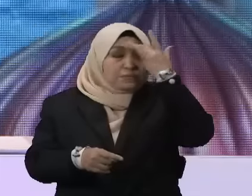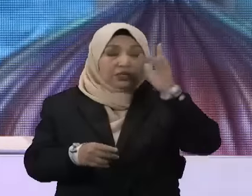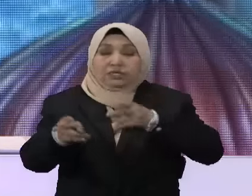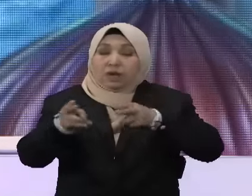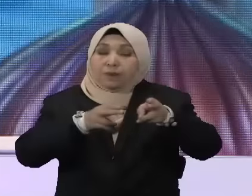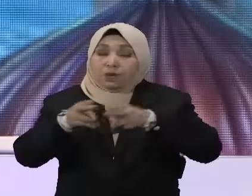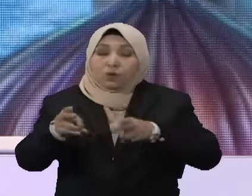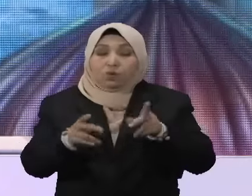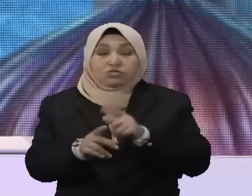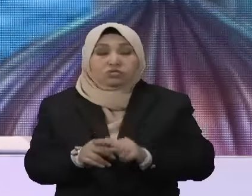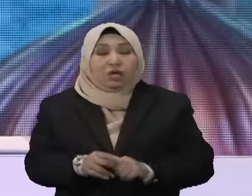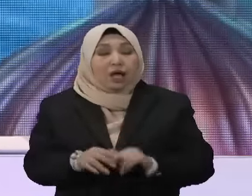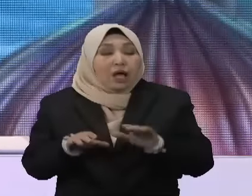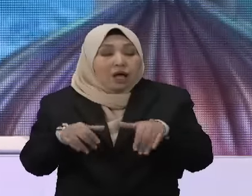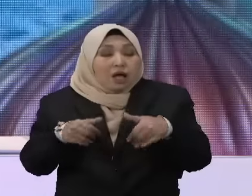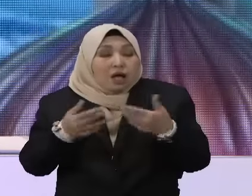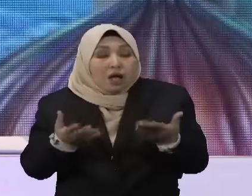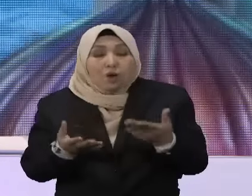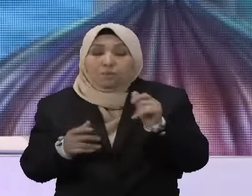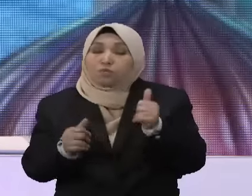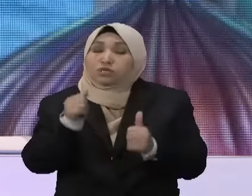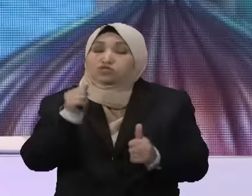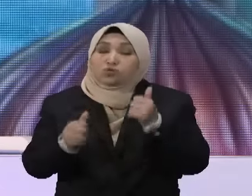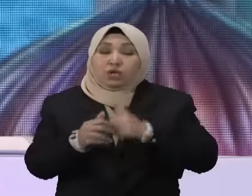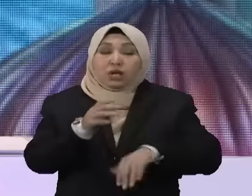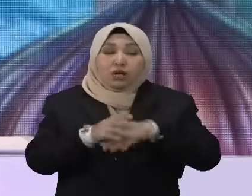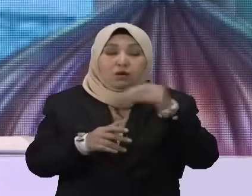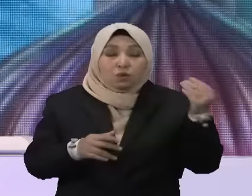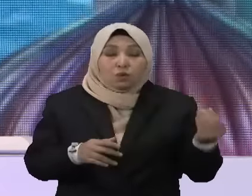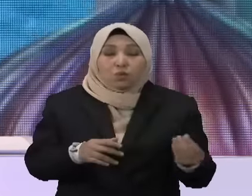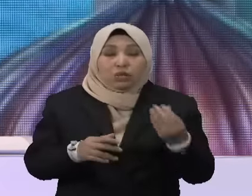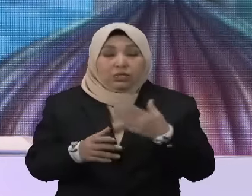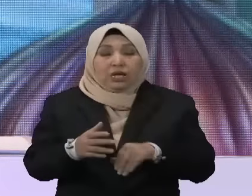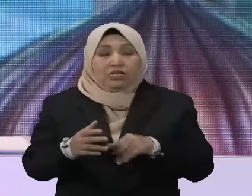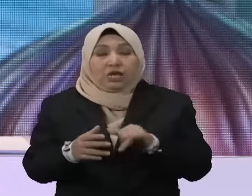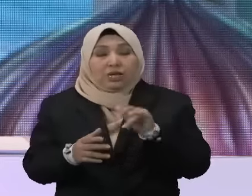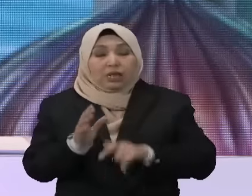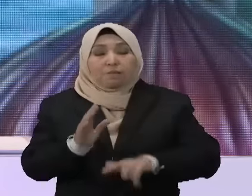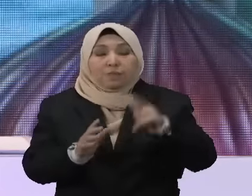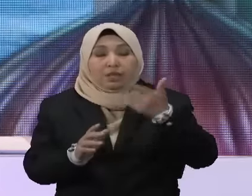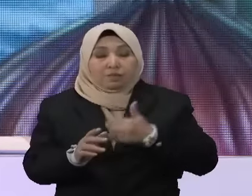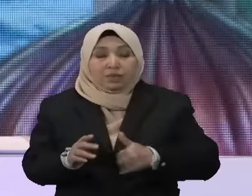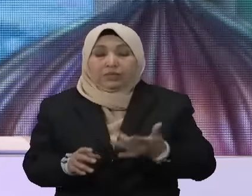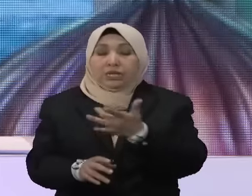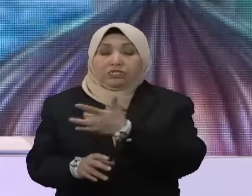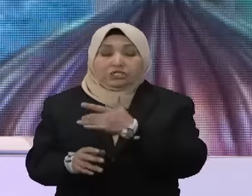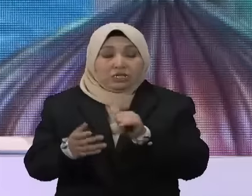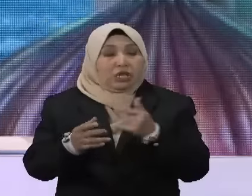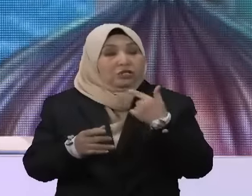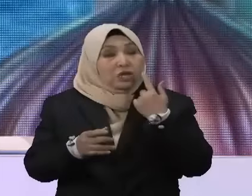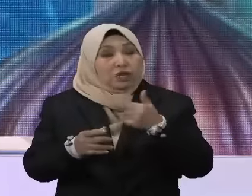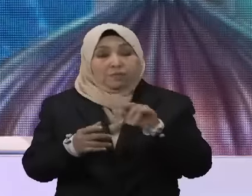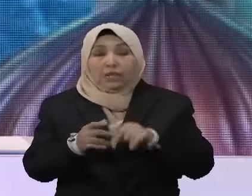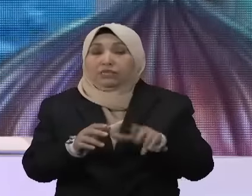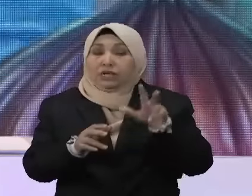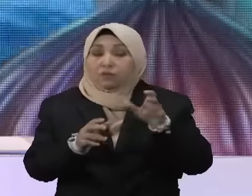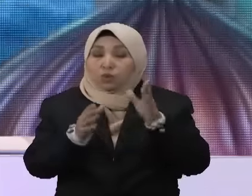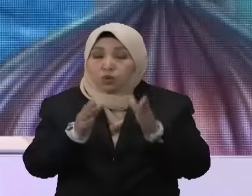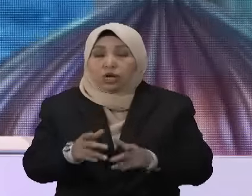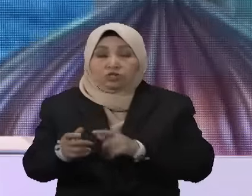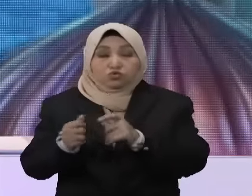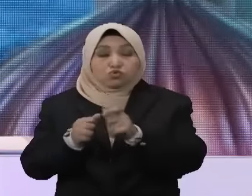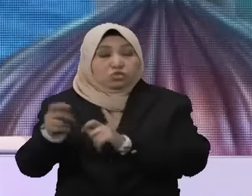di mana pelaksanaan kita tu, mana yang akan mengeluarkan output ataupun hasil yang lebih berkesan. Macam saya kata tadi, 30 orang cuci tandas